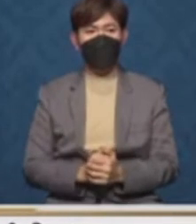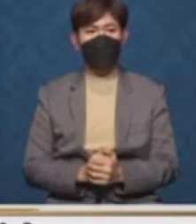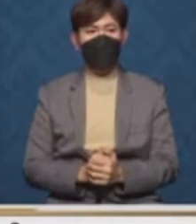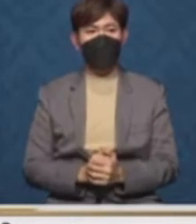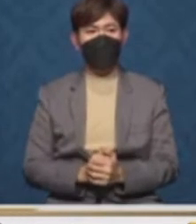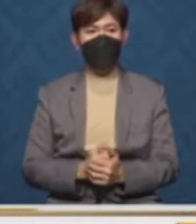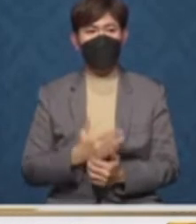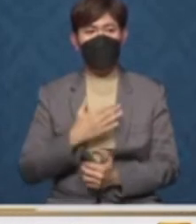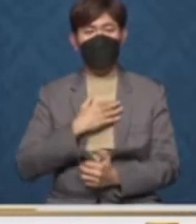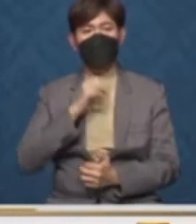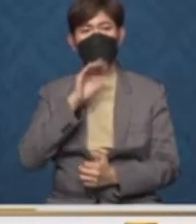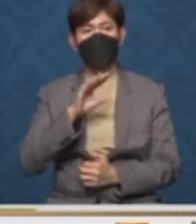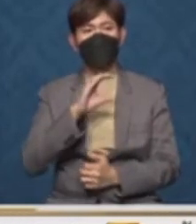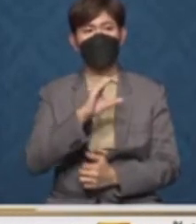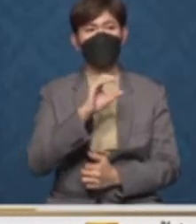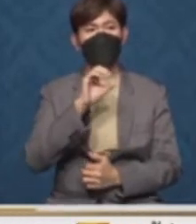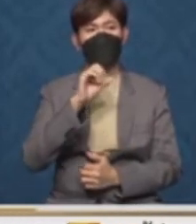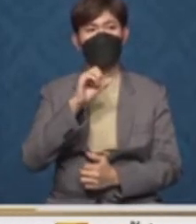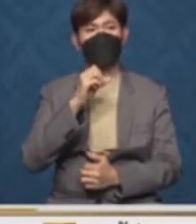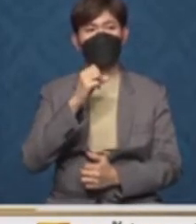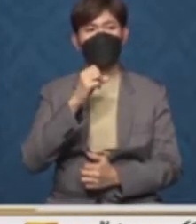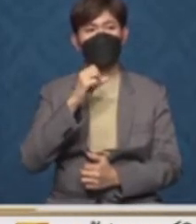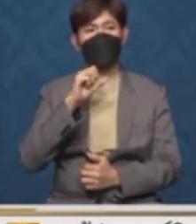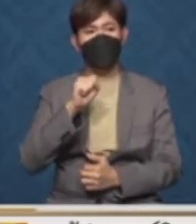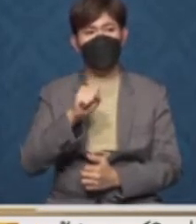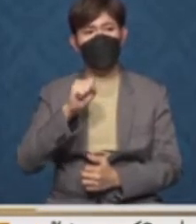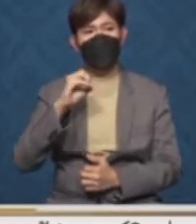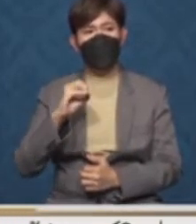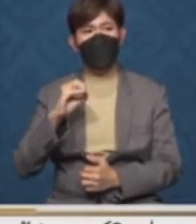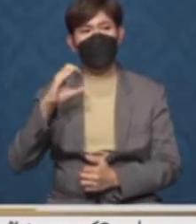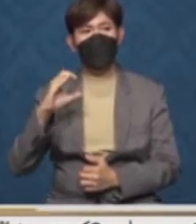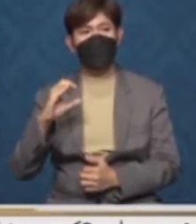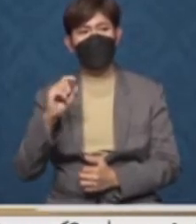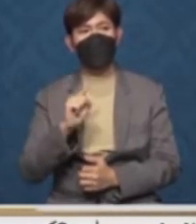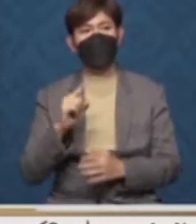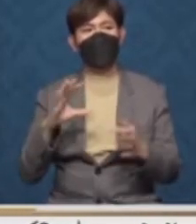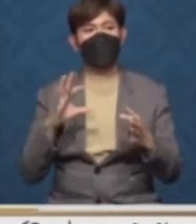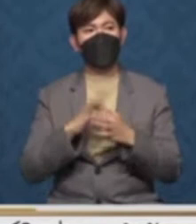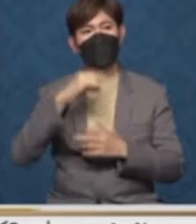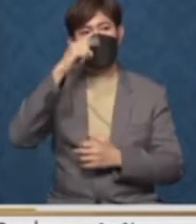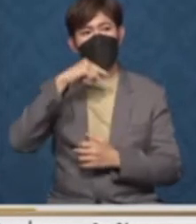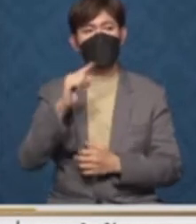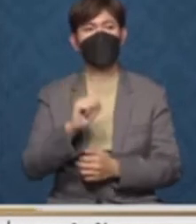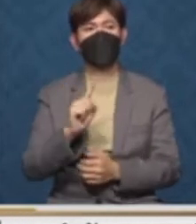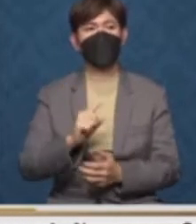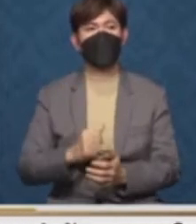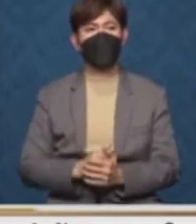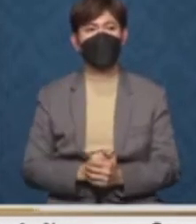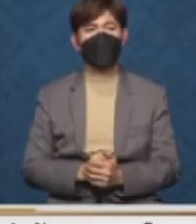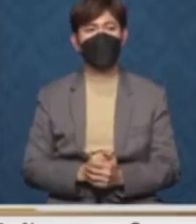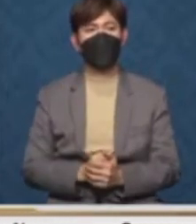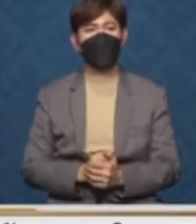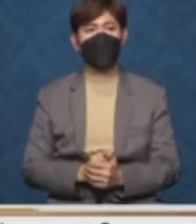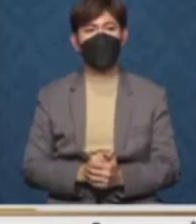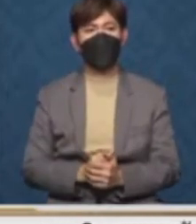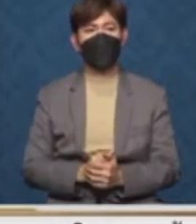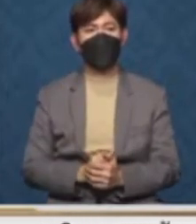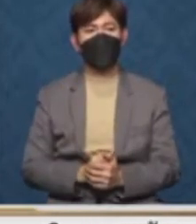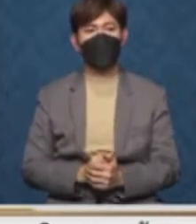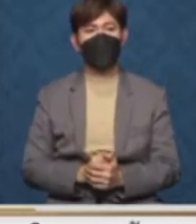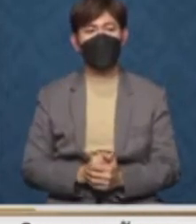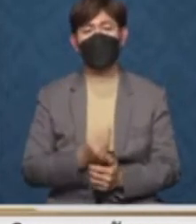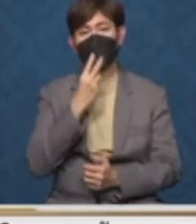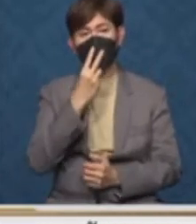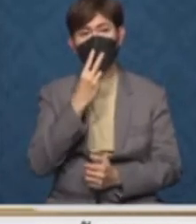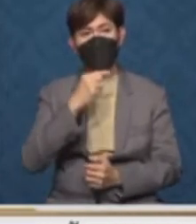ไอ้ที่ผมบอกว่า CSOC เนี่ยมันเชื่อมโยงอะไรกับตัวแทนในประเทศไทยครับท่านประธานครับมันมีตัวละคร